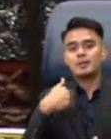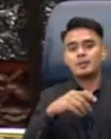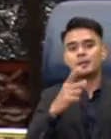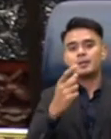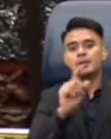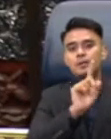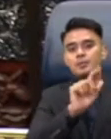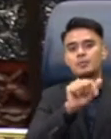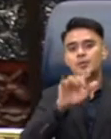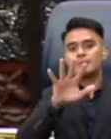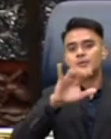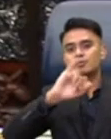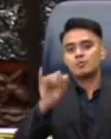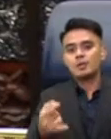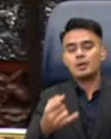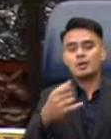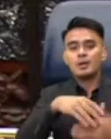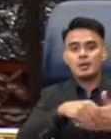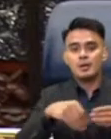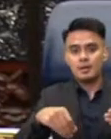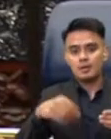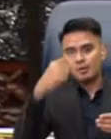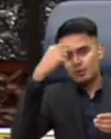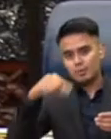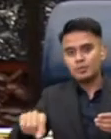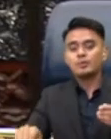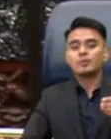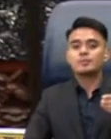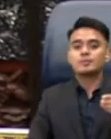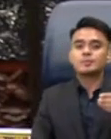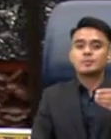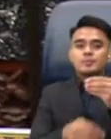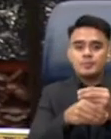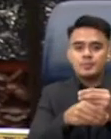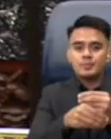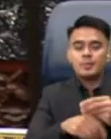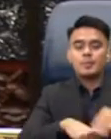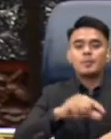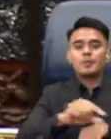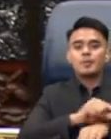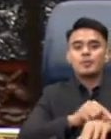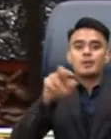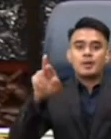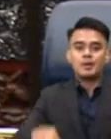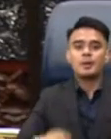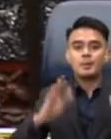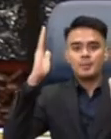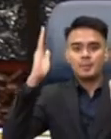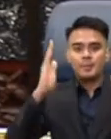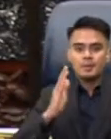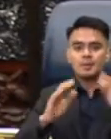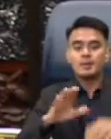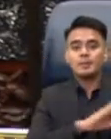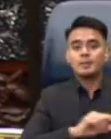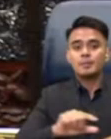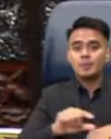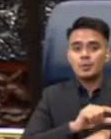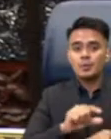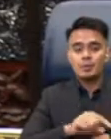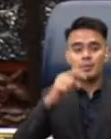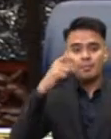1.5 juta bagi menampung keperluan penggunaan domestik penggunaan